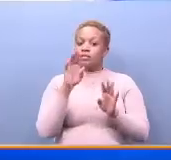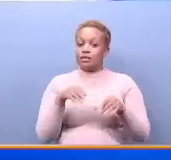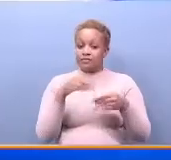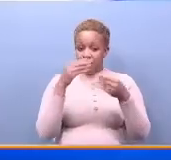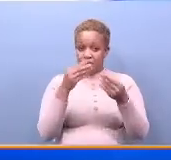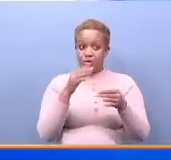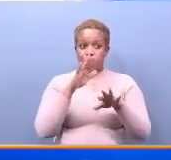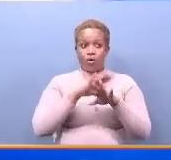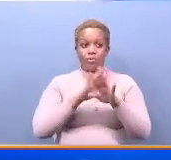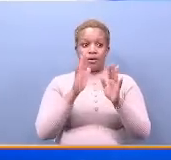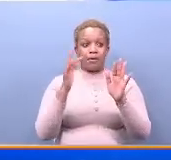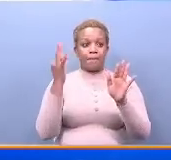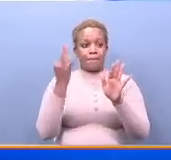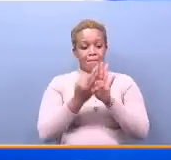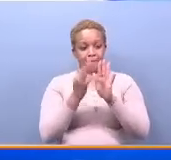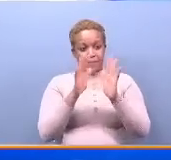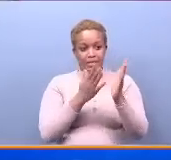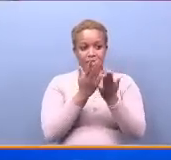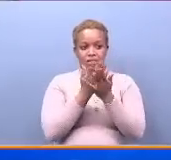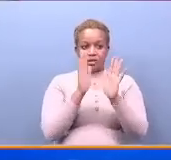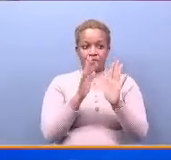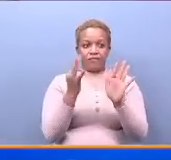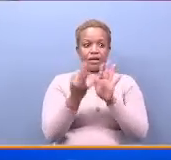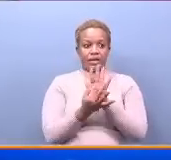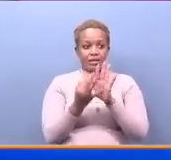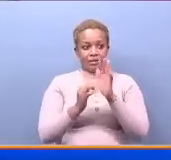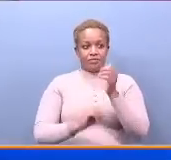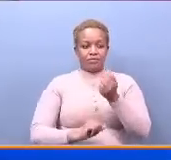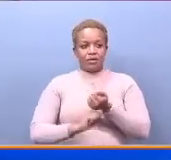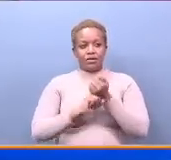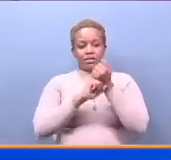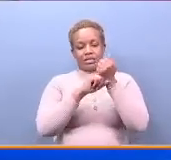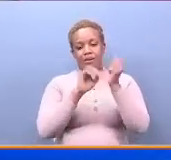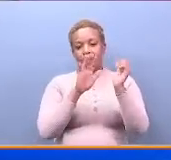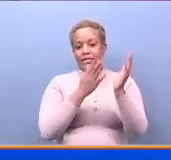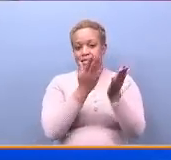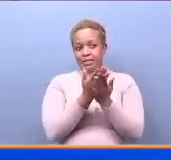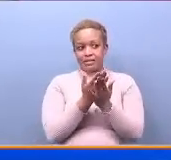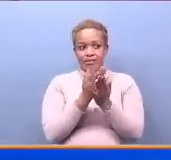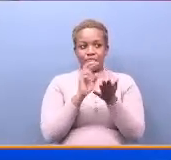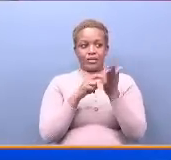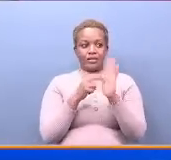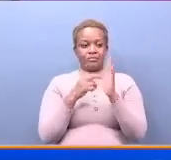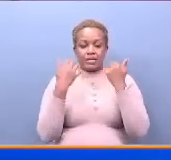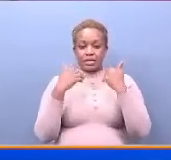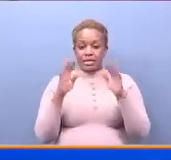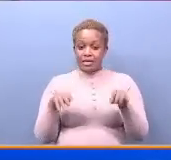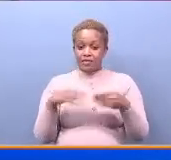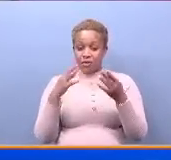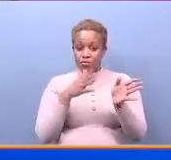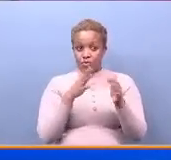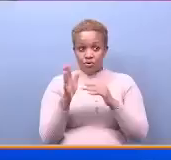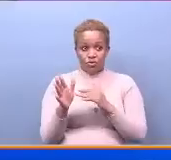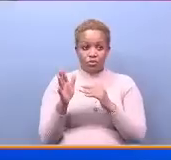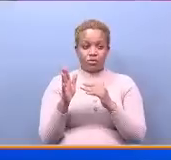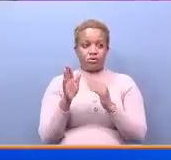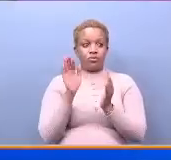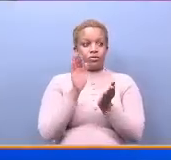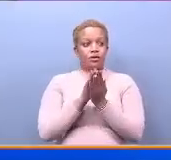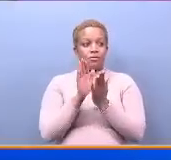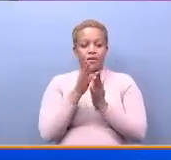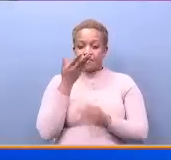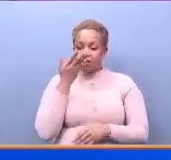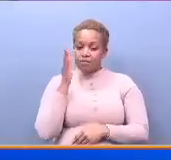to the petitioner filing submissions in support of the petition. Yani mimi sikupewa nafasi ya kuweka response